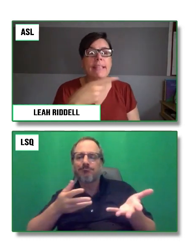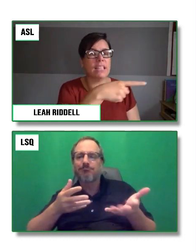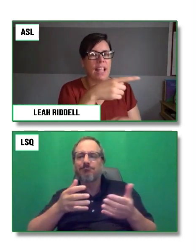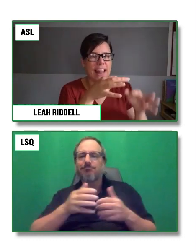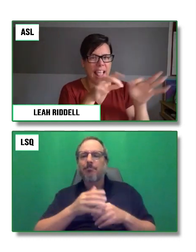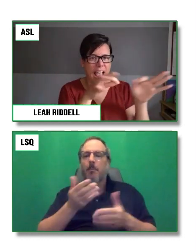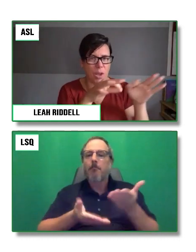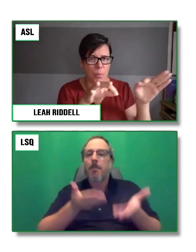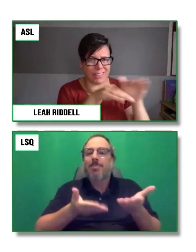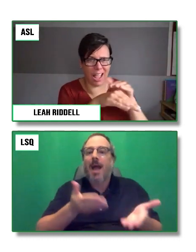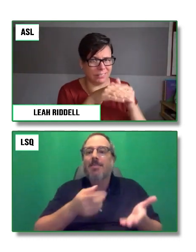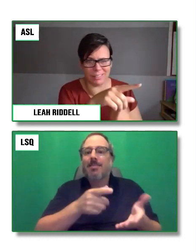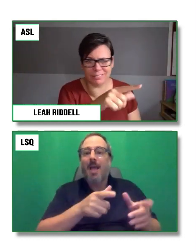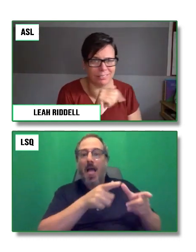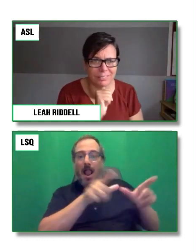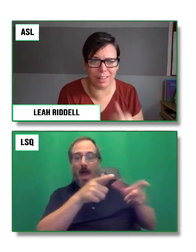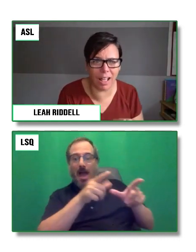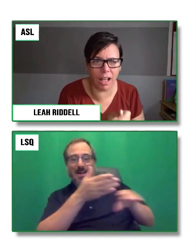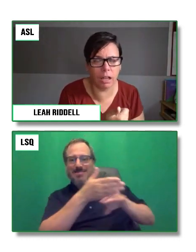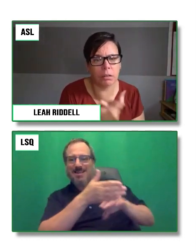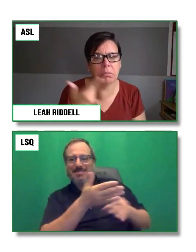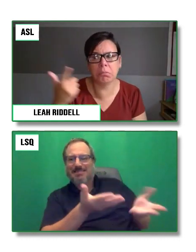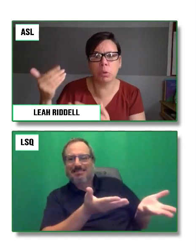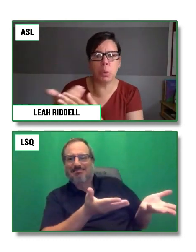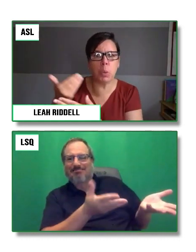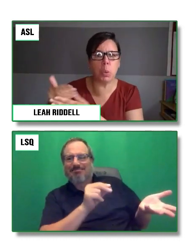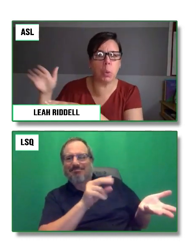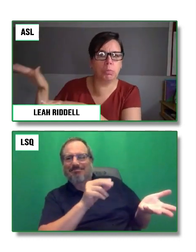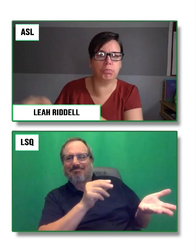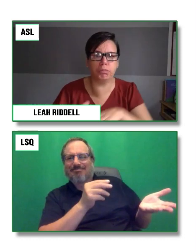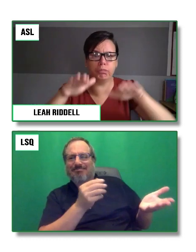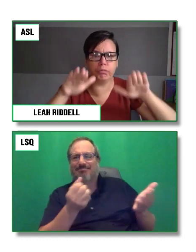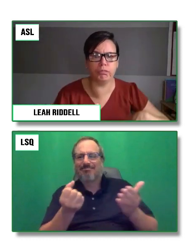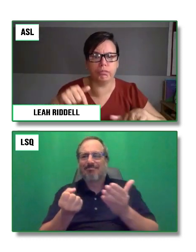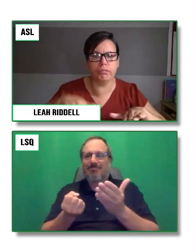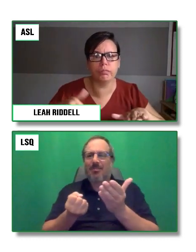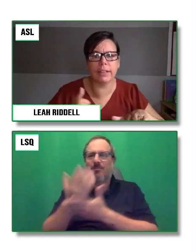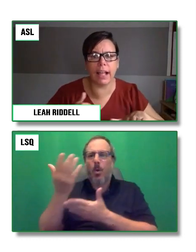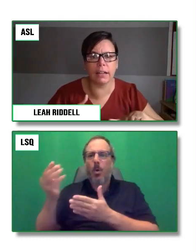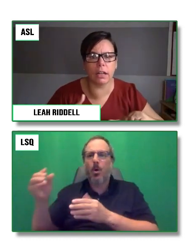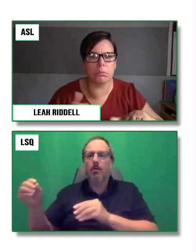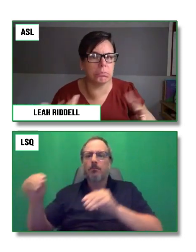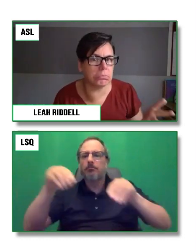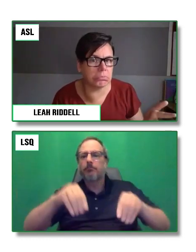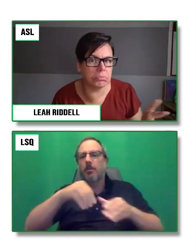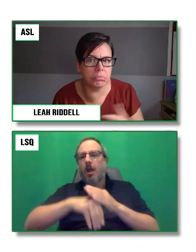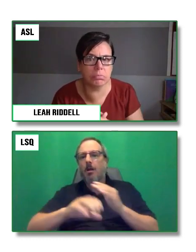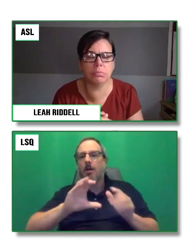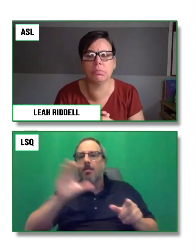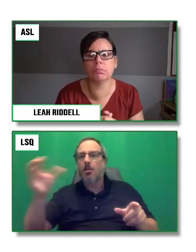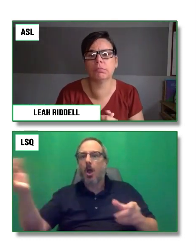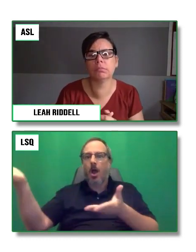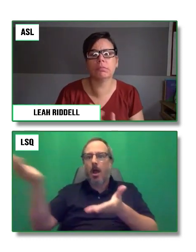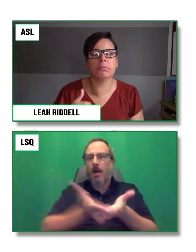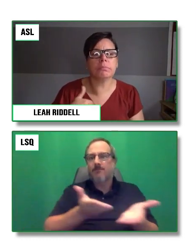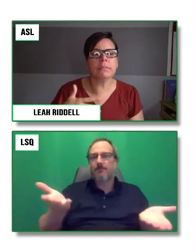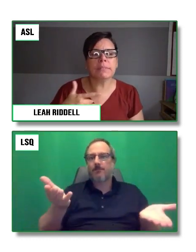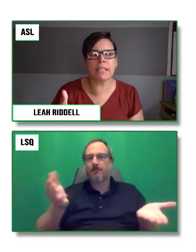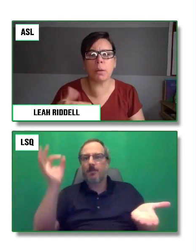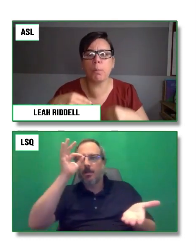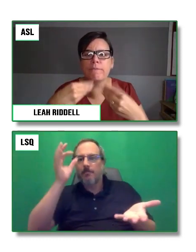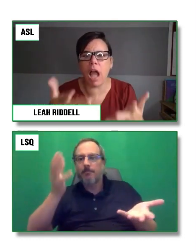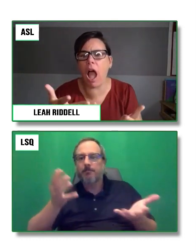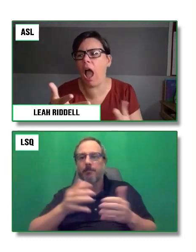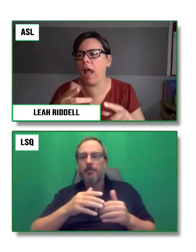Certaines personnes sont occupées, préfèrent, écoutent alors qu'ils sont en train de faire leurs choses. Il y a peut-être qui nouvelles au Canada et n'ont pas comme